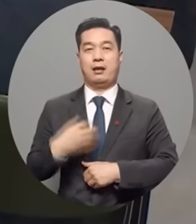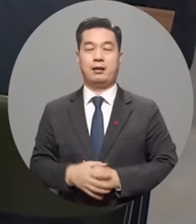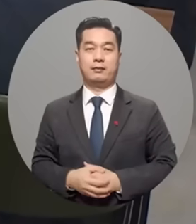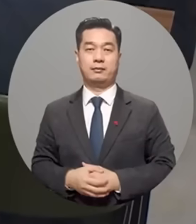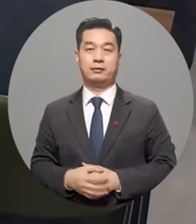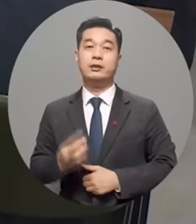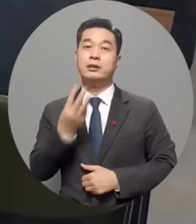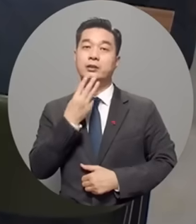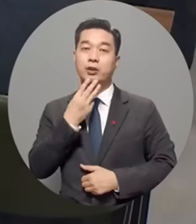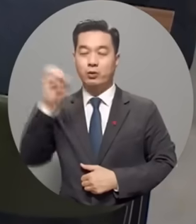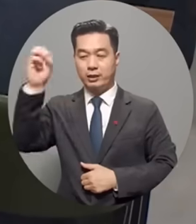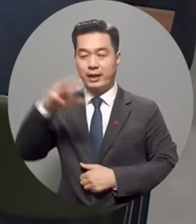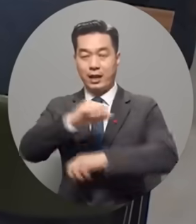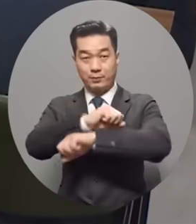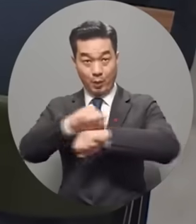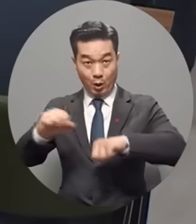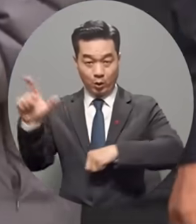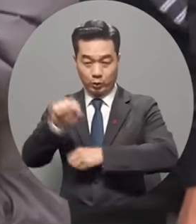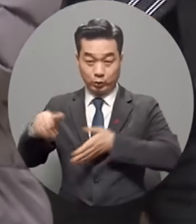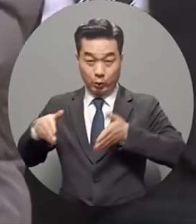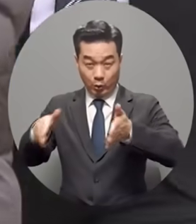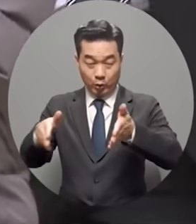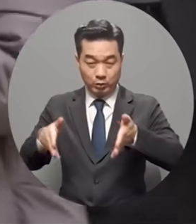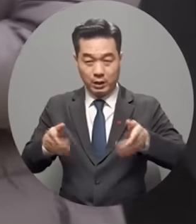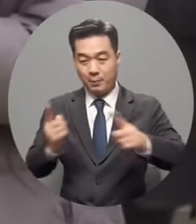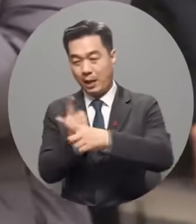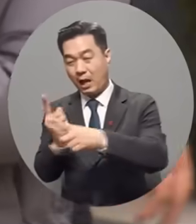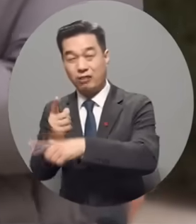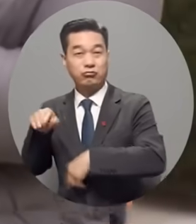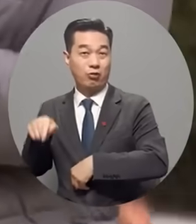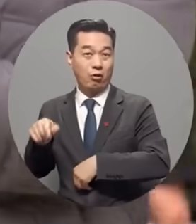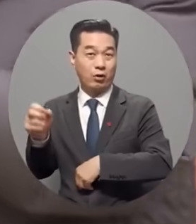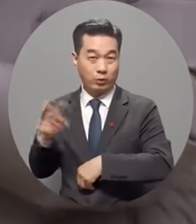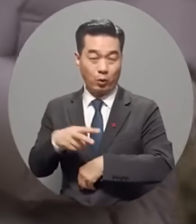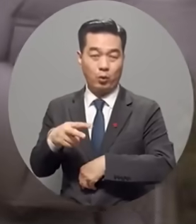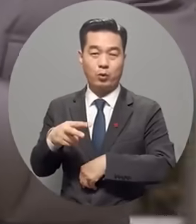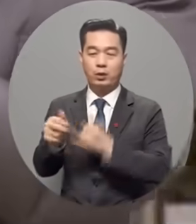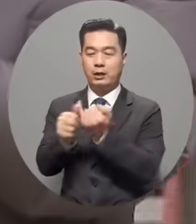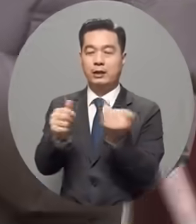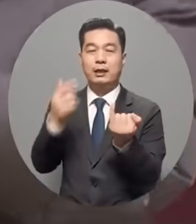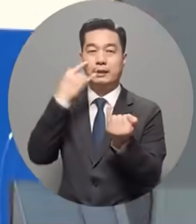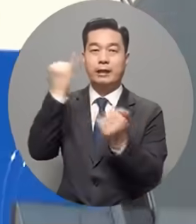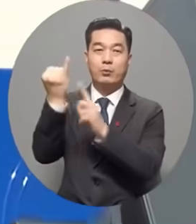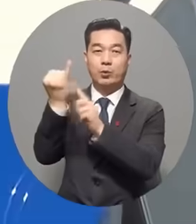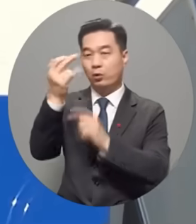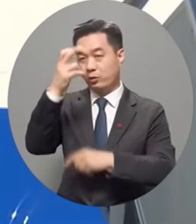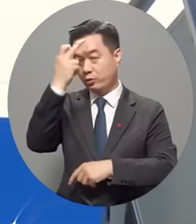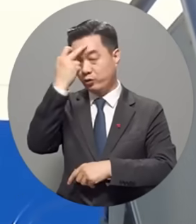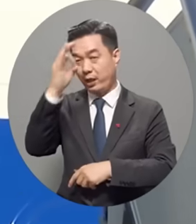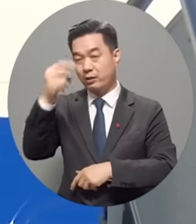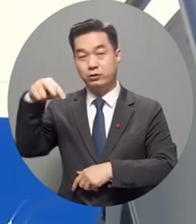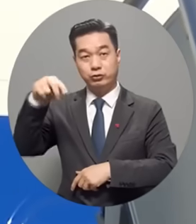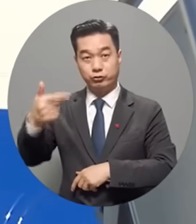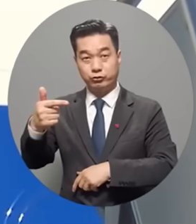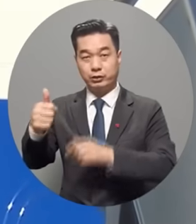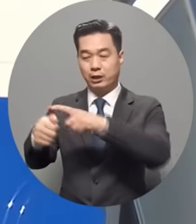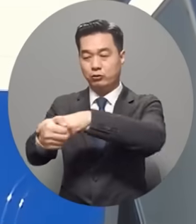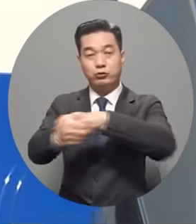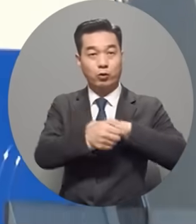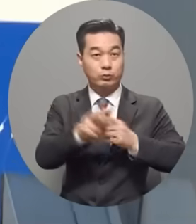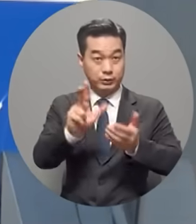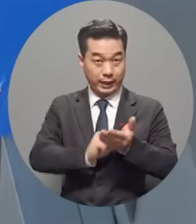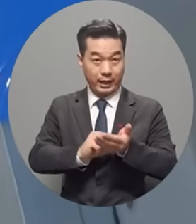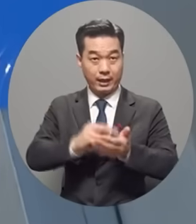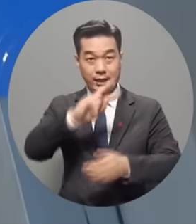서울 양평고속도로 노선 변경 의혹과 대통령 장모 최은순 씨의 법정 구속, 지난 7월 리투아니아